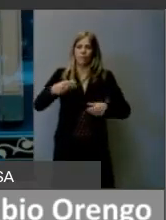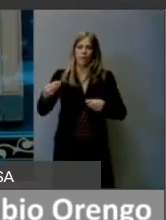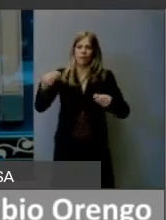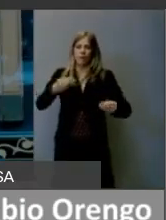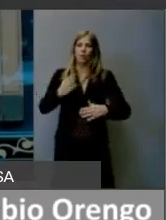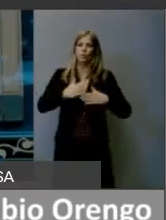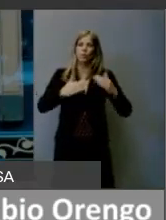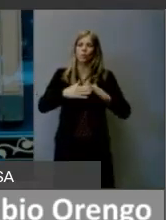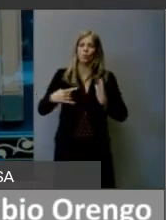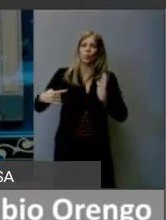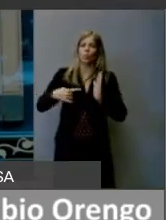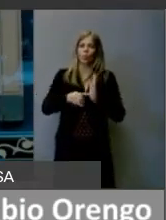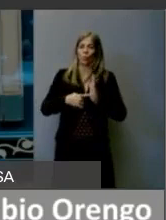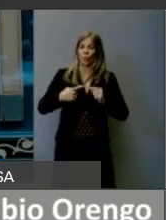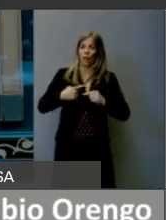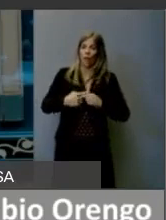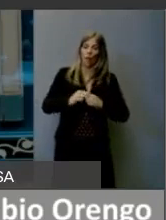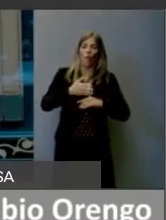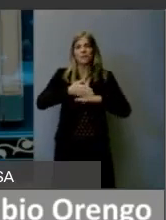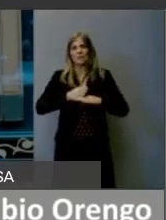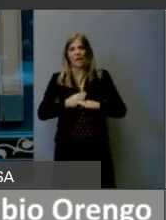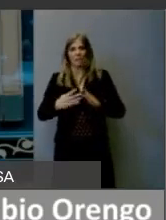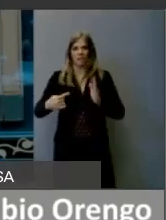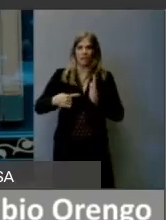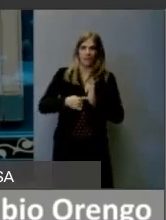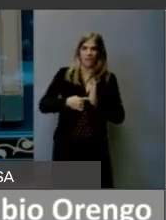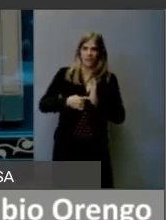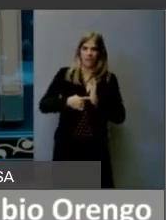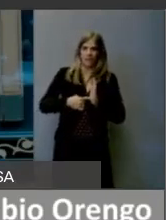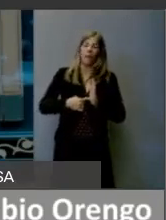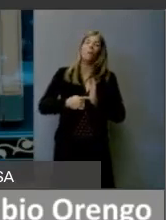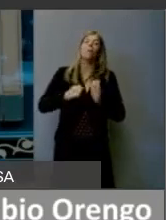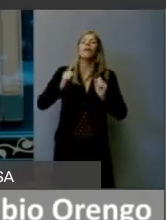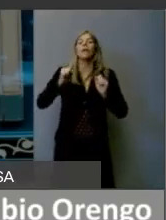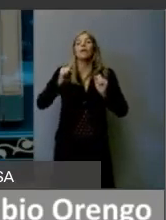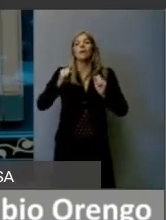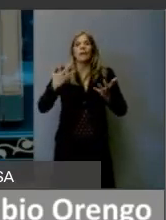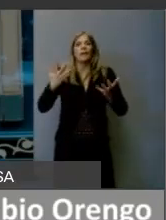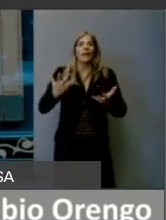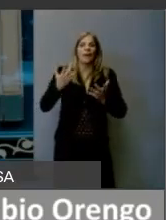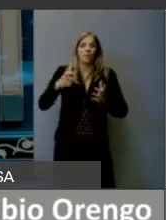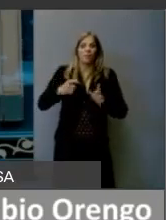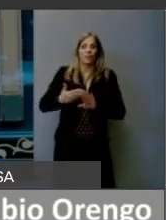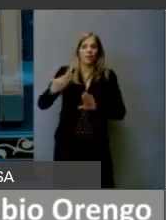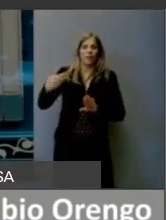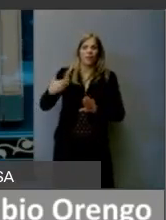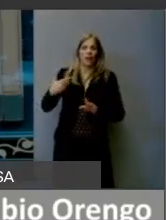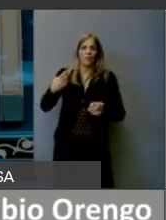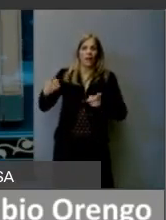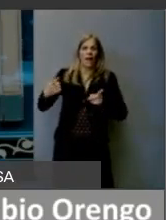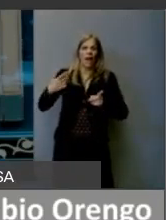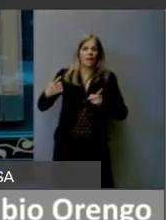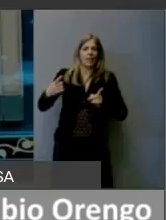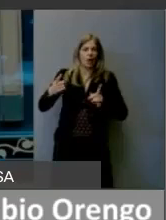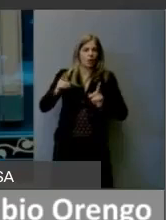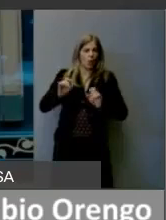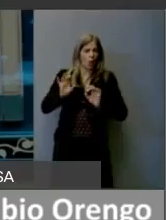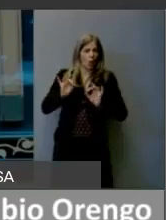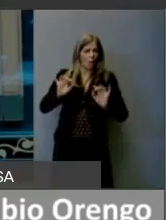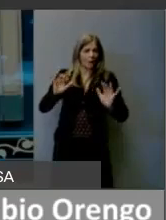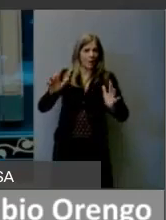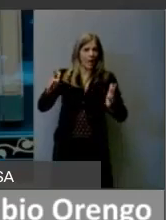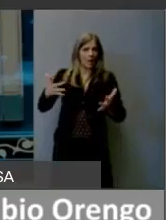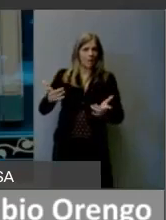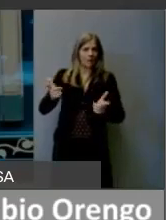permanenti o semipermanenti, che permettono loro di ovviare alle difficoltà che il periodo pandemico ha portato ai loro